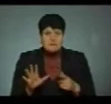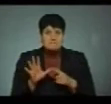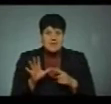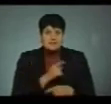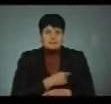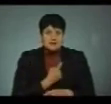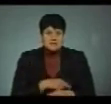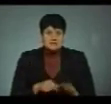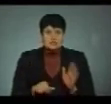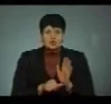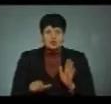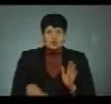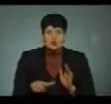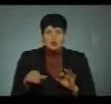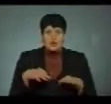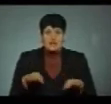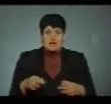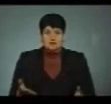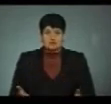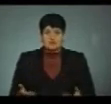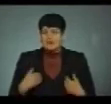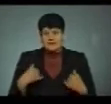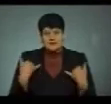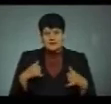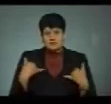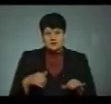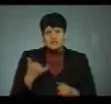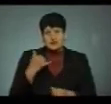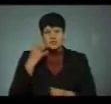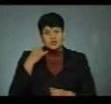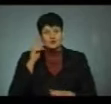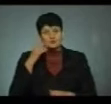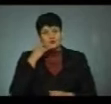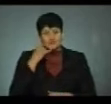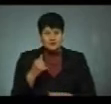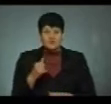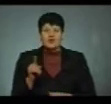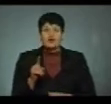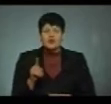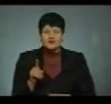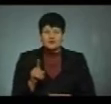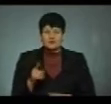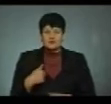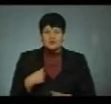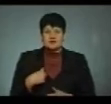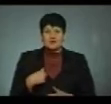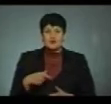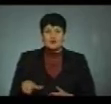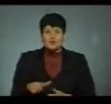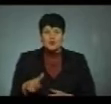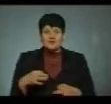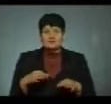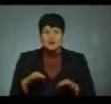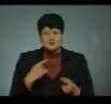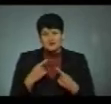медицина. Шосте – дороги і транспорт. Я не здивуюся, якщо зараз хтось зателефонує і скаже, а чому про дороги і транспорт ви